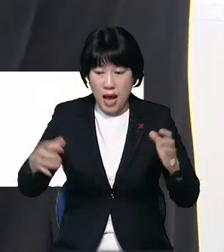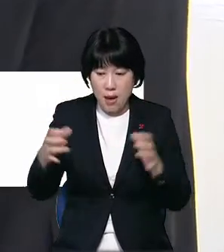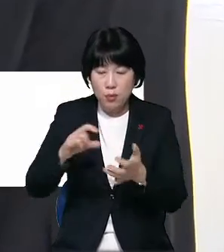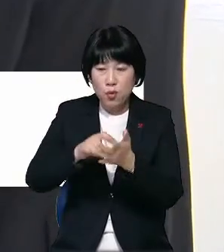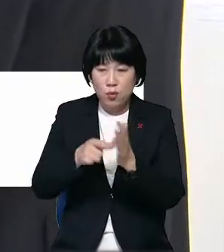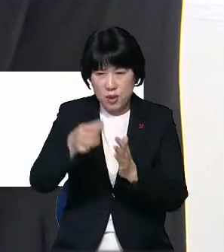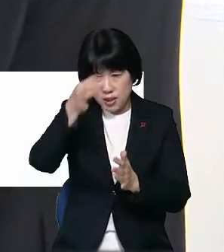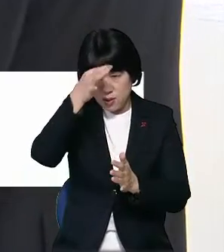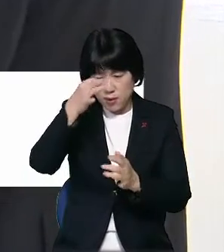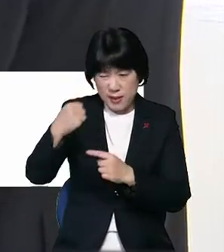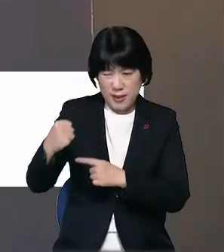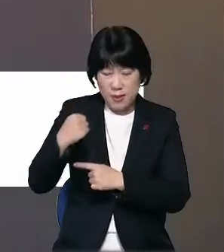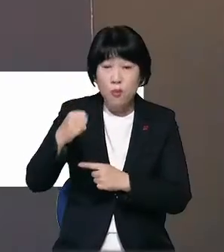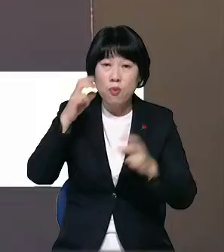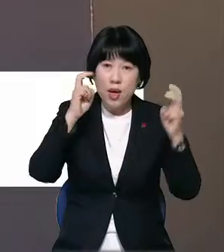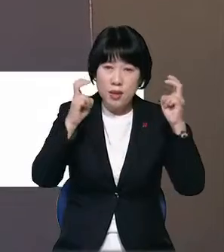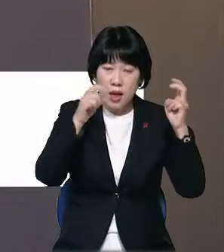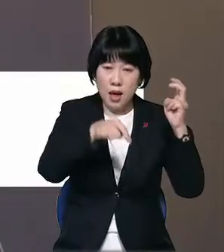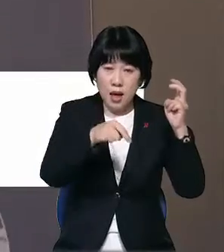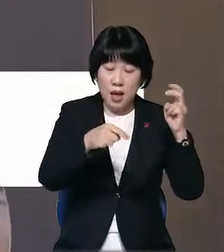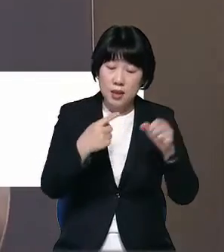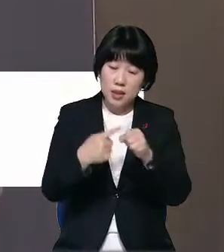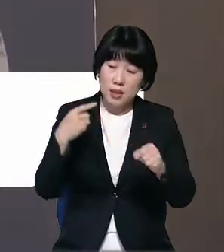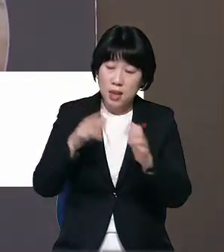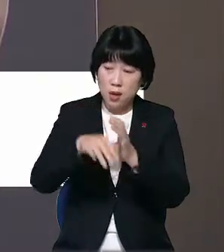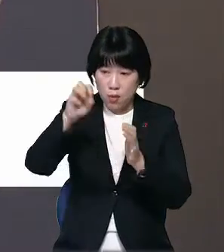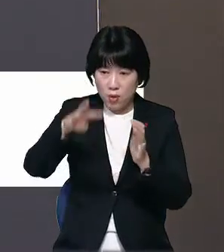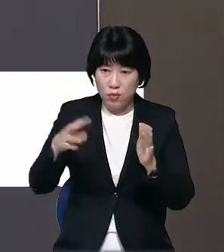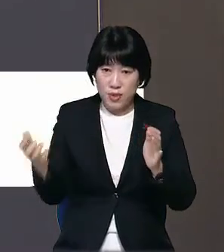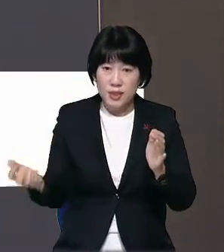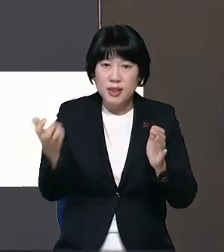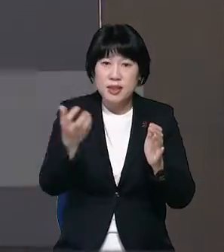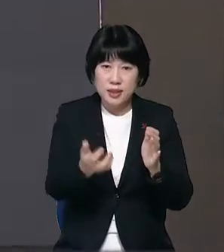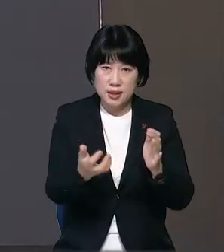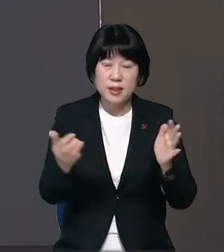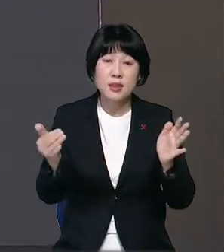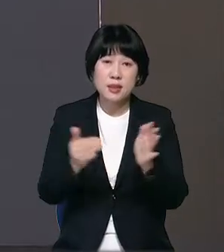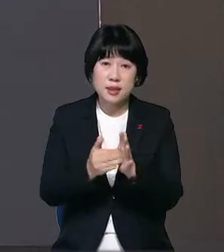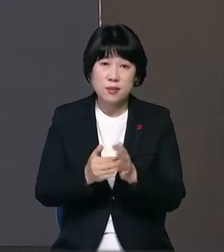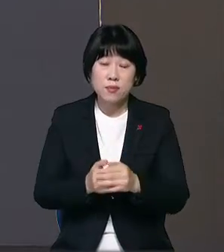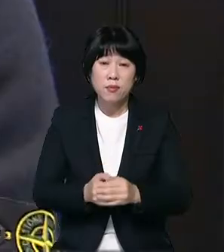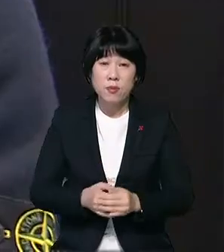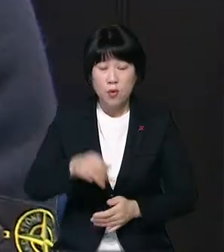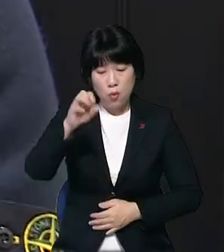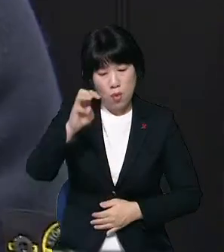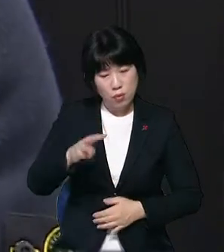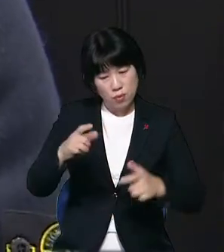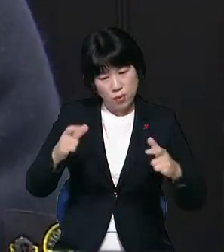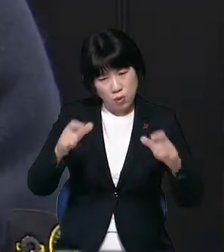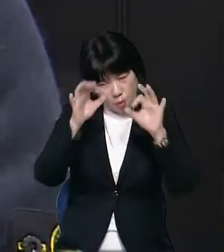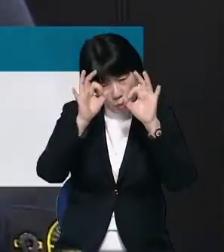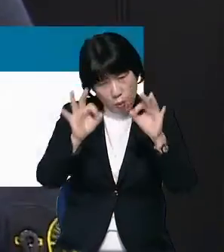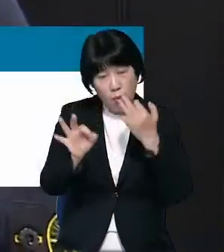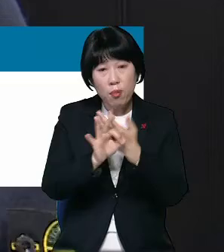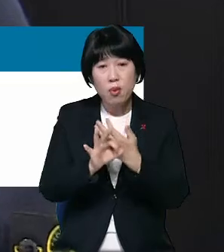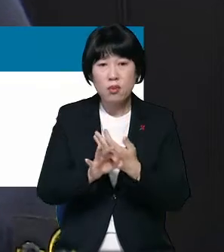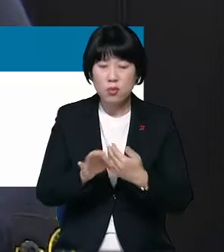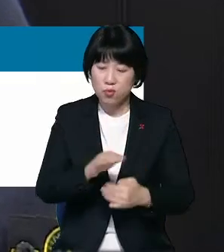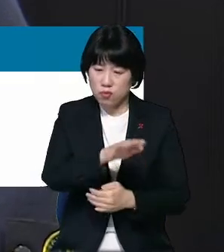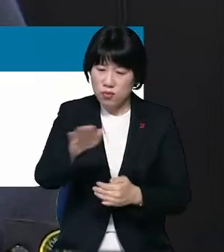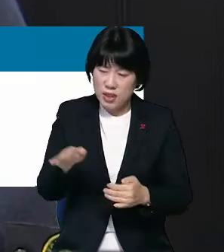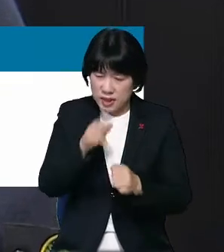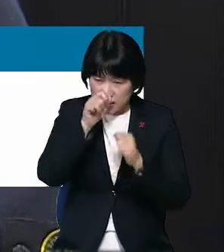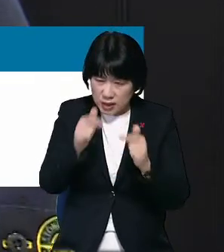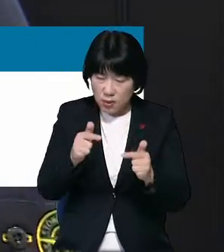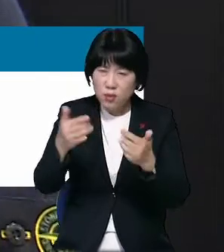정도로 기술력을 인정받은 이 회사는 지난해 광주로 사무실을 옮겼습니다. 광주라는 지역을 봤을 때 저희한테 많은